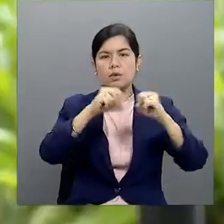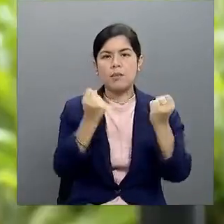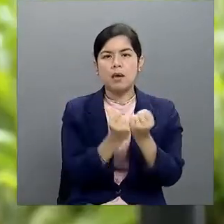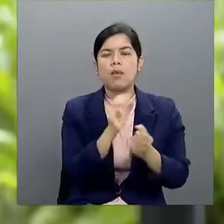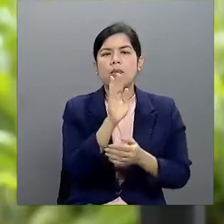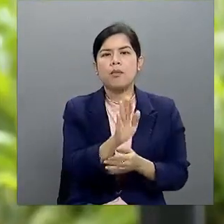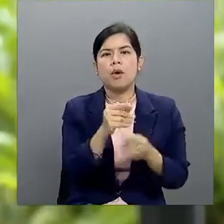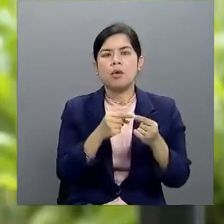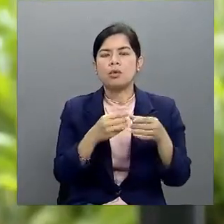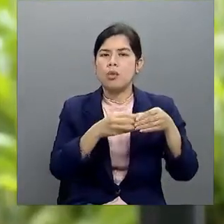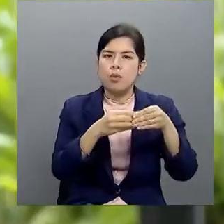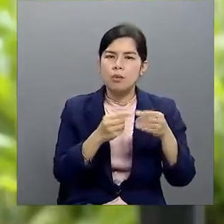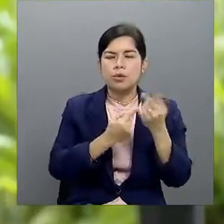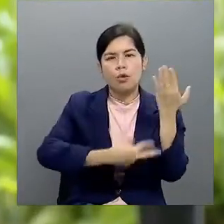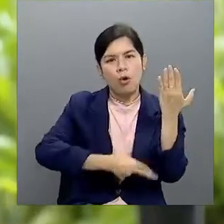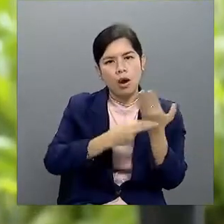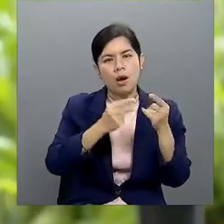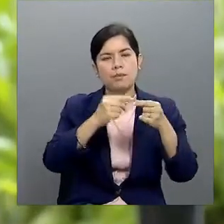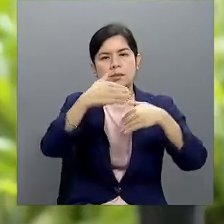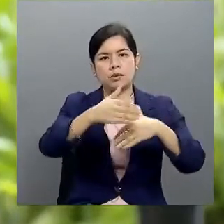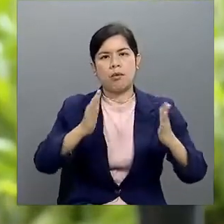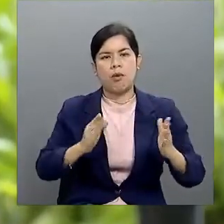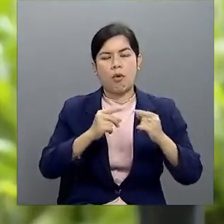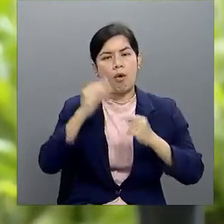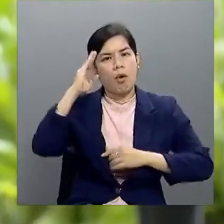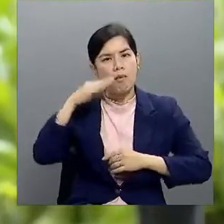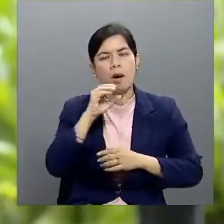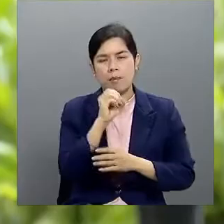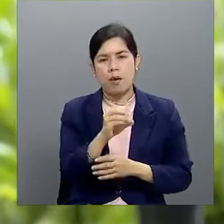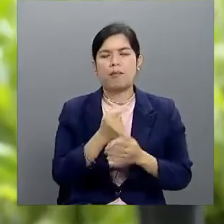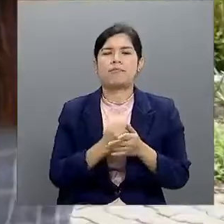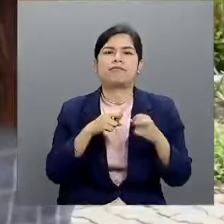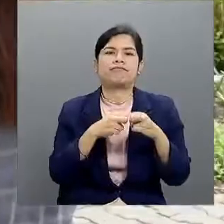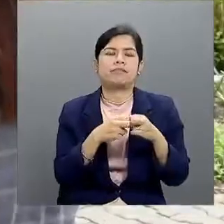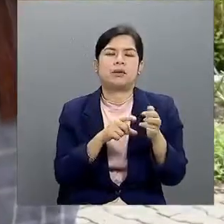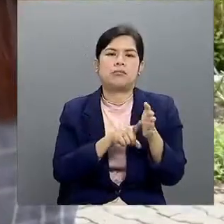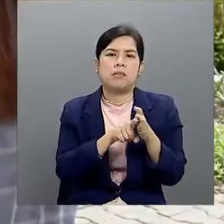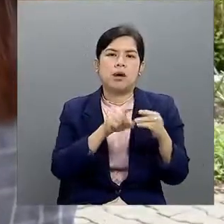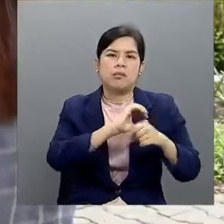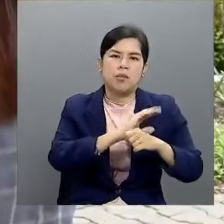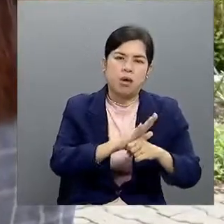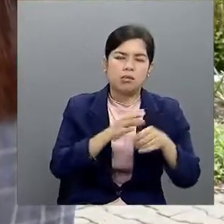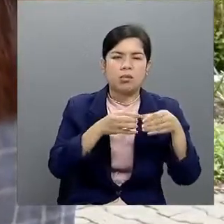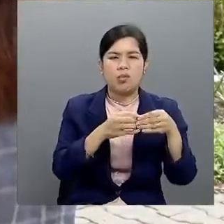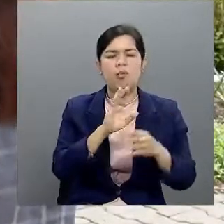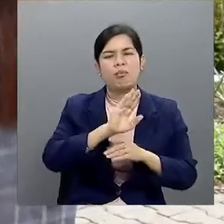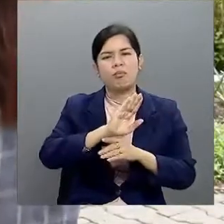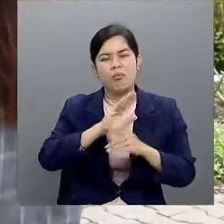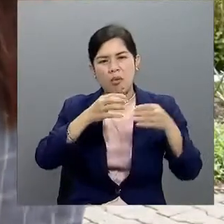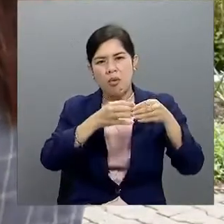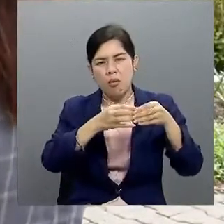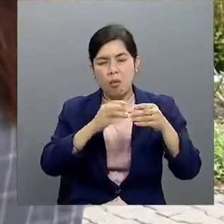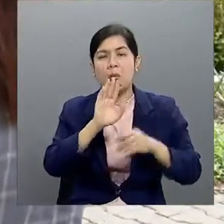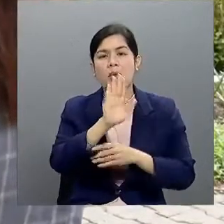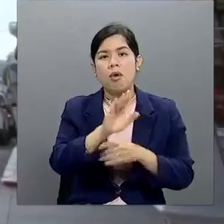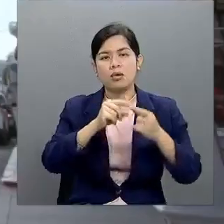ก็บอกว่าการระบาดของโกวิทสิบเก้าในช่วงที่ผ่านมาทำให้ผู้ประกอบการได้รับผลกระทบอย่างมากโดยเฉพาะที่พักขนาด 1ถึง 3ดาว